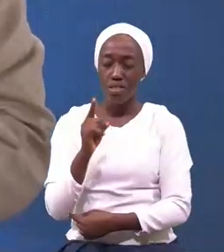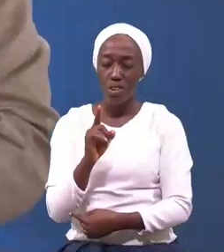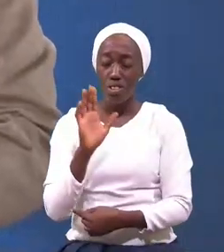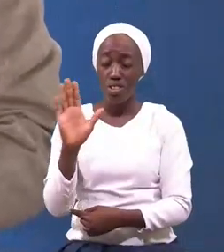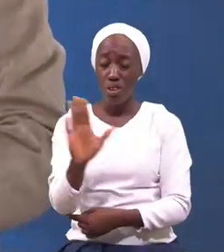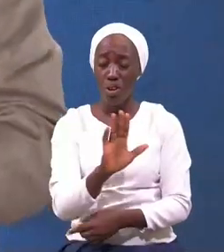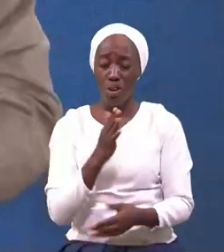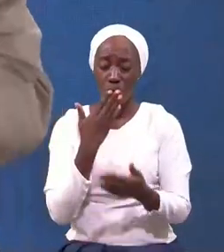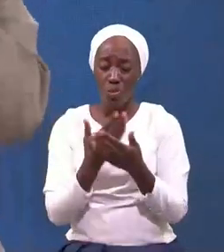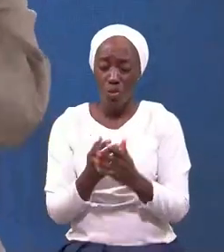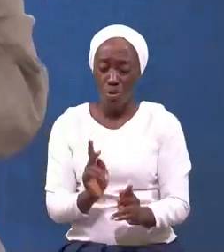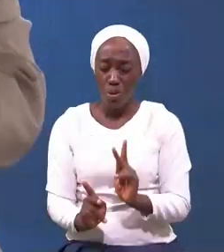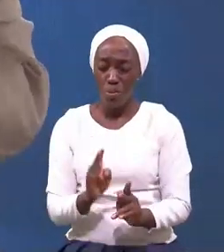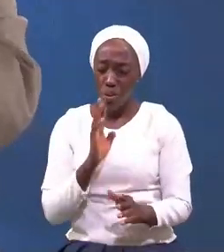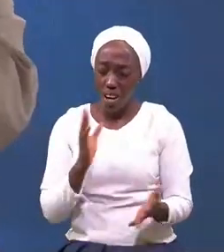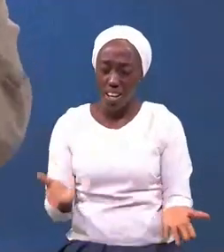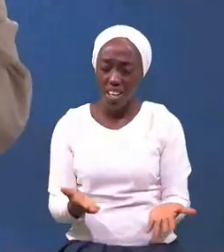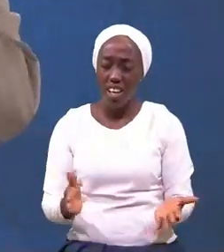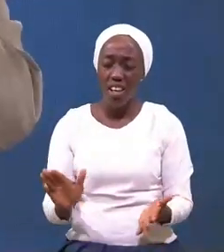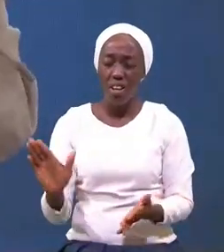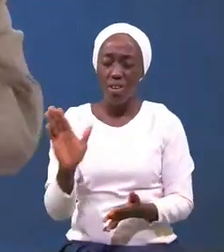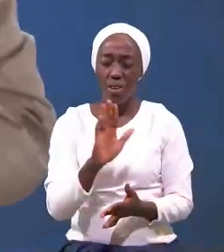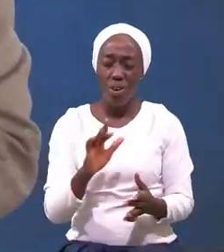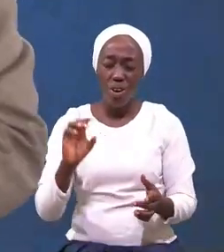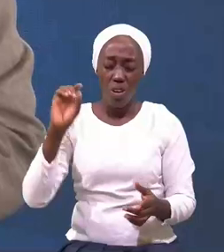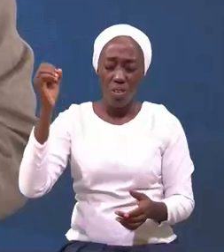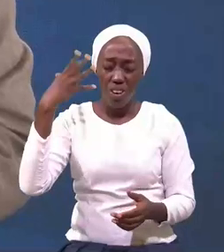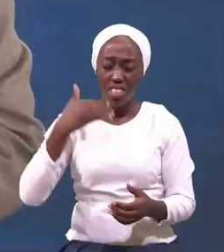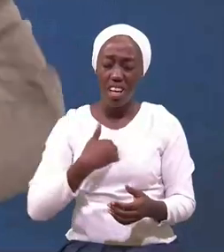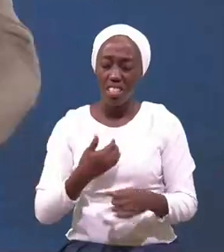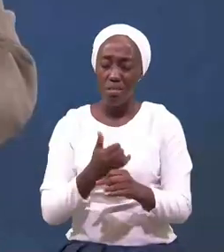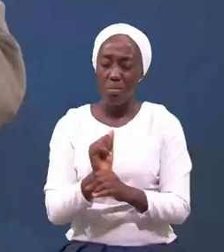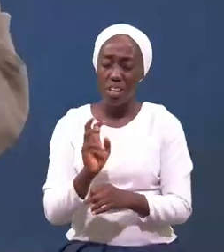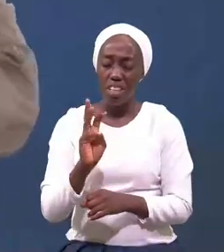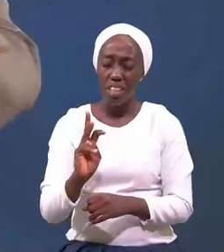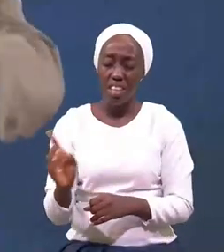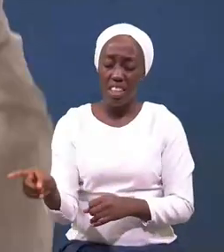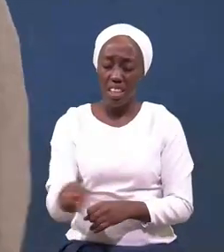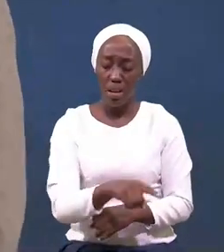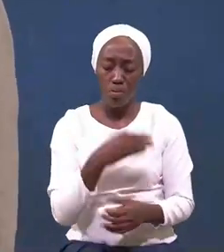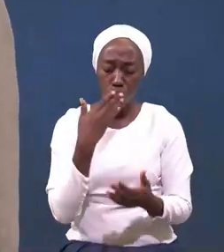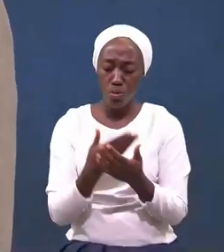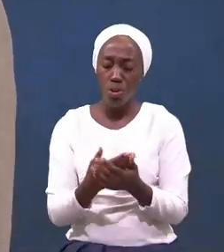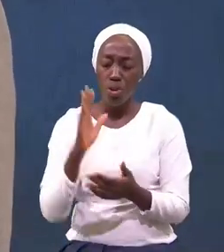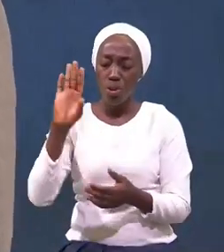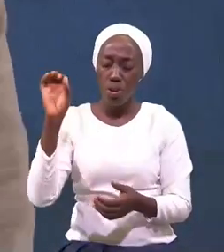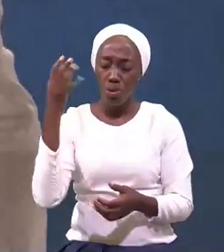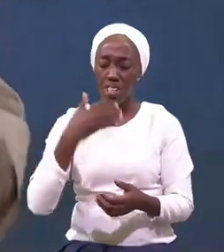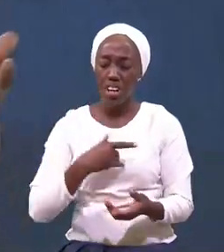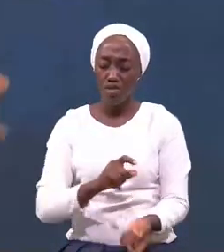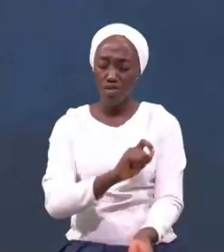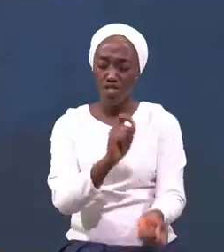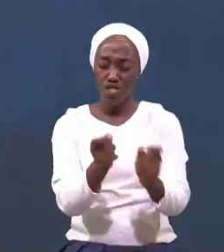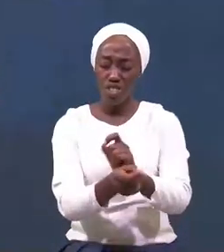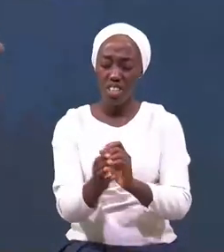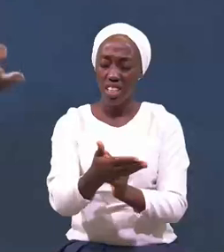Ton bon peuple est là. Ta grâce les a rendus bons. Ta grâce a transformé